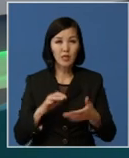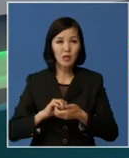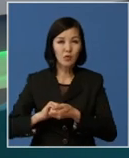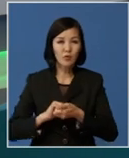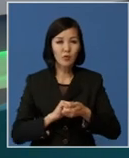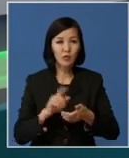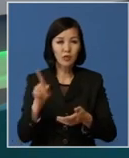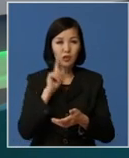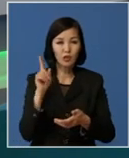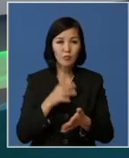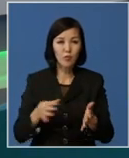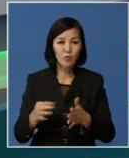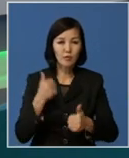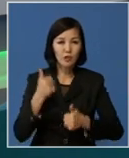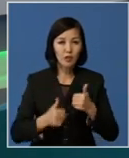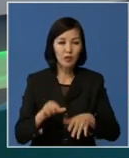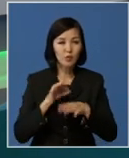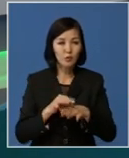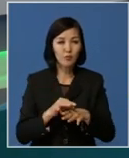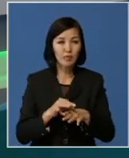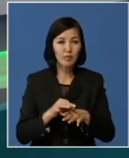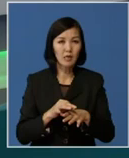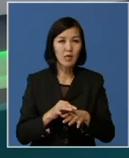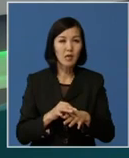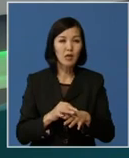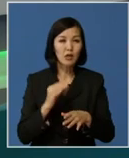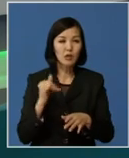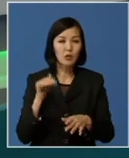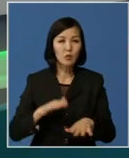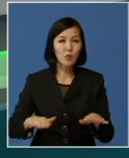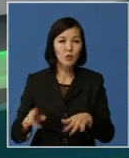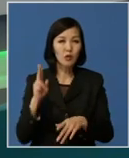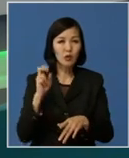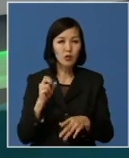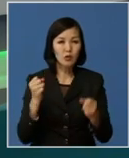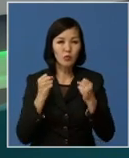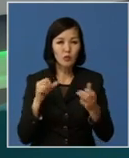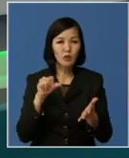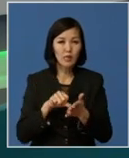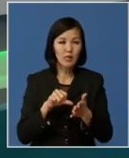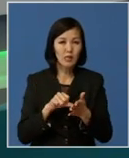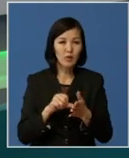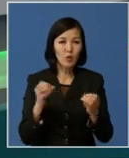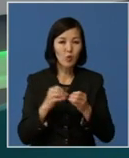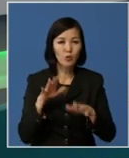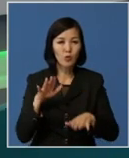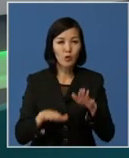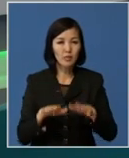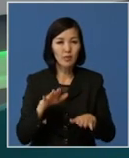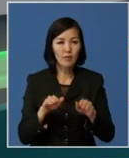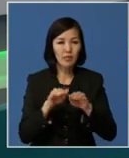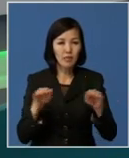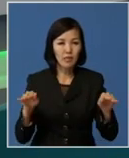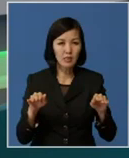Талдықорғанда еркін күрестен жасөспірімдер арасында облыстық жарыс өтіп жатыр. Балуандар бәсекесіне жетісу өңірінен 200-ге жуық